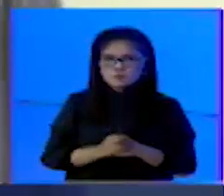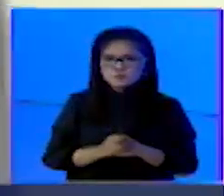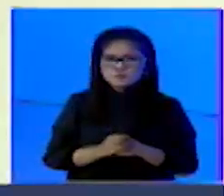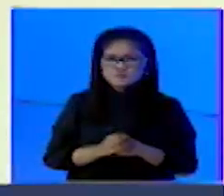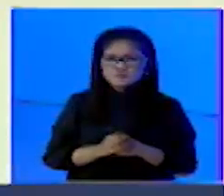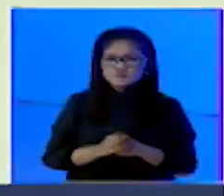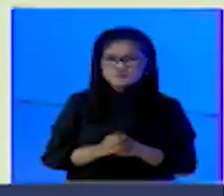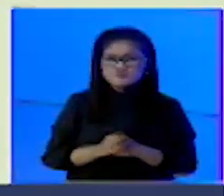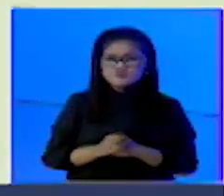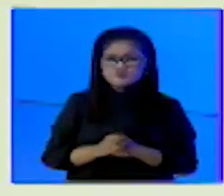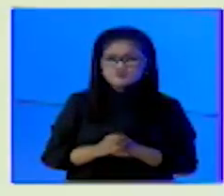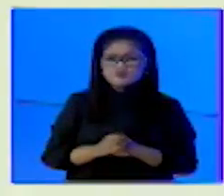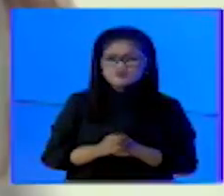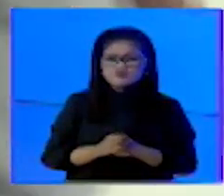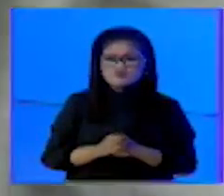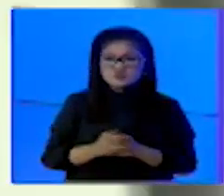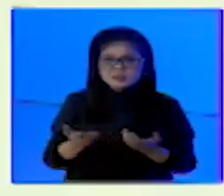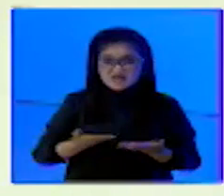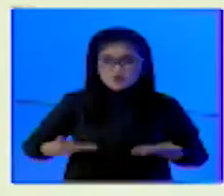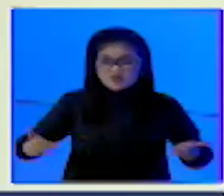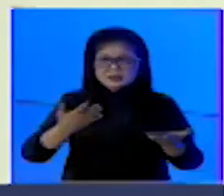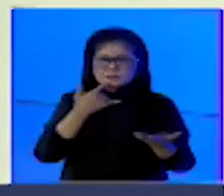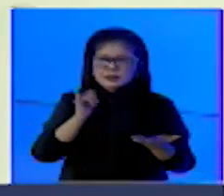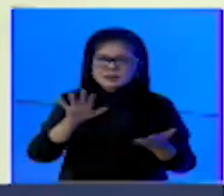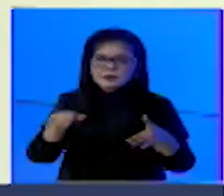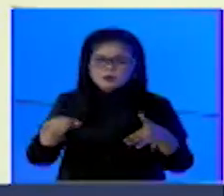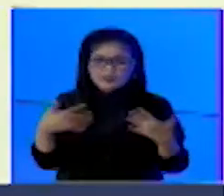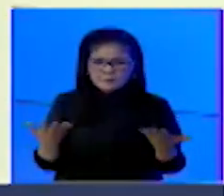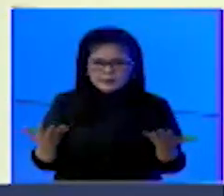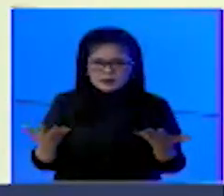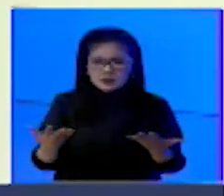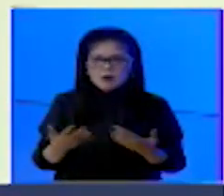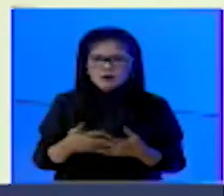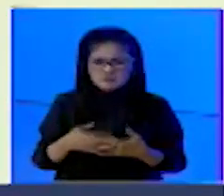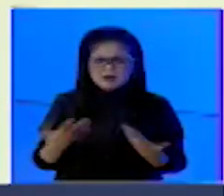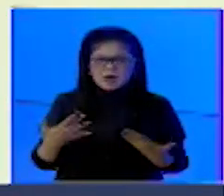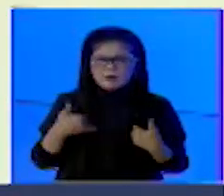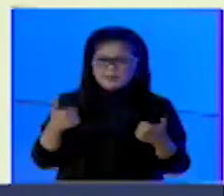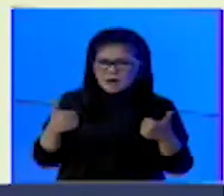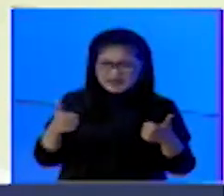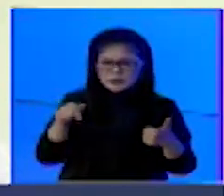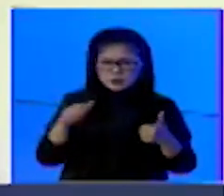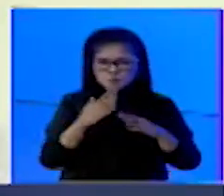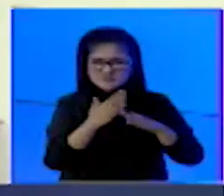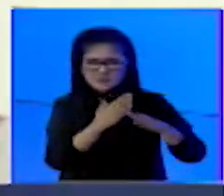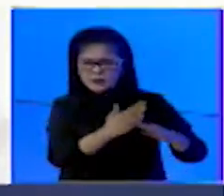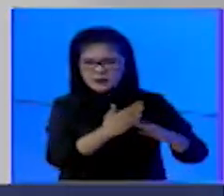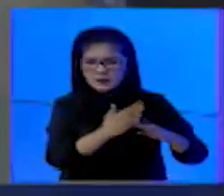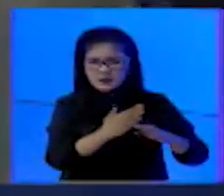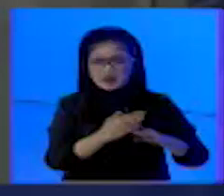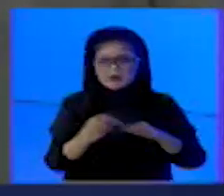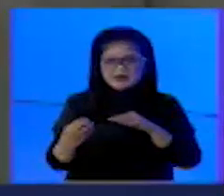Ini dengan adanya ini gimana tanggapannya, Mbak? Ya, baik sih. Baik ya. Pencegahan virus. Gitu.